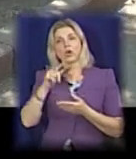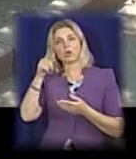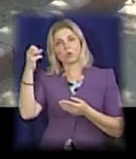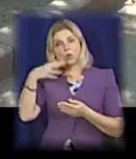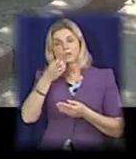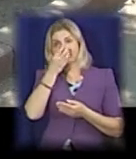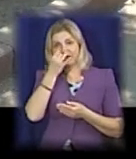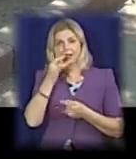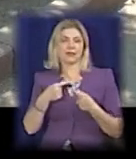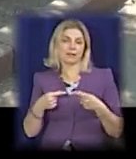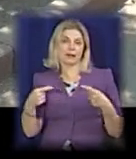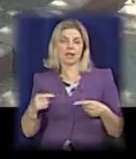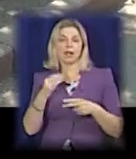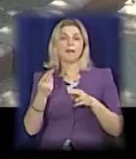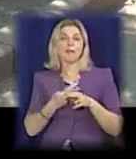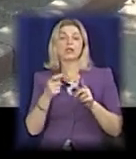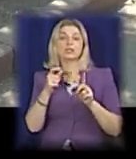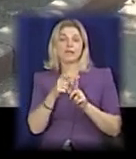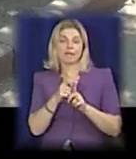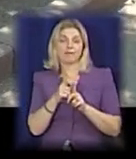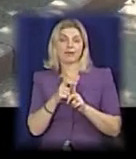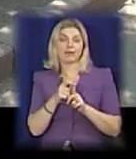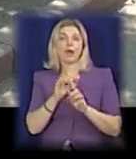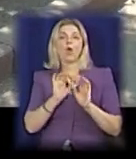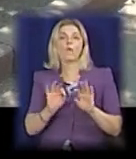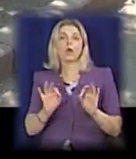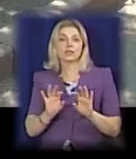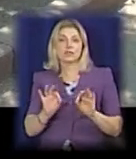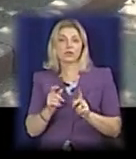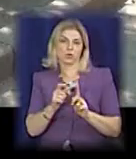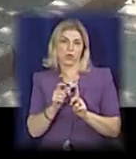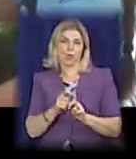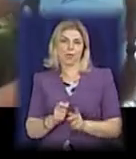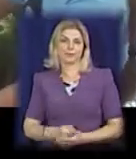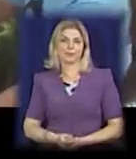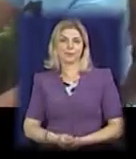далі. І без слів пояснити слово.